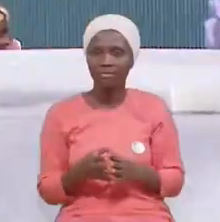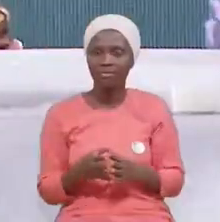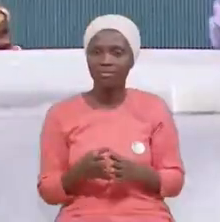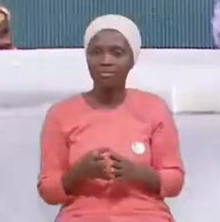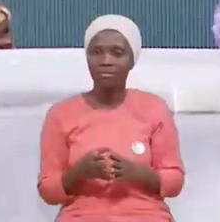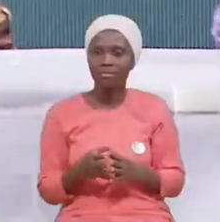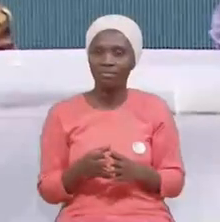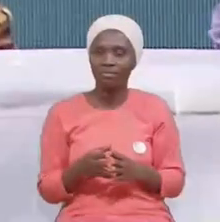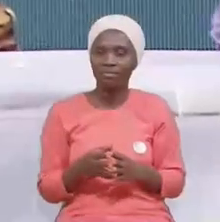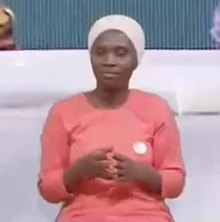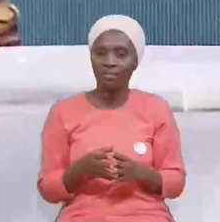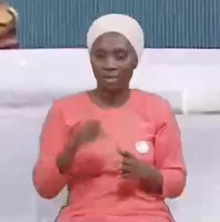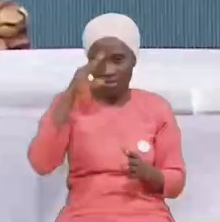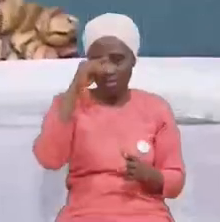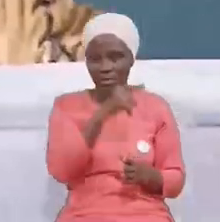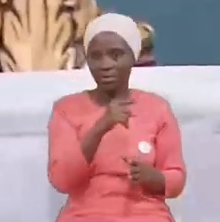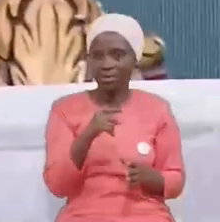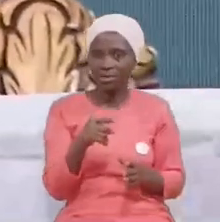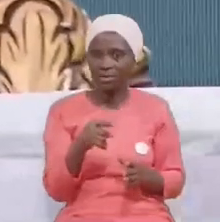Il a pris des détours dans la vie.